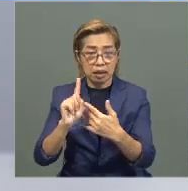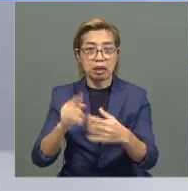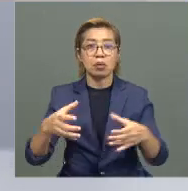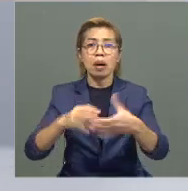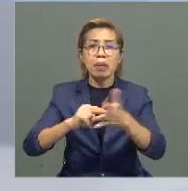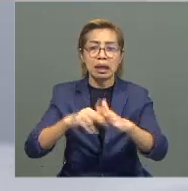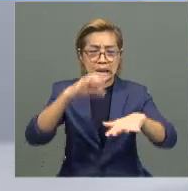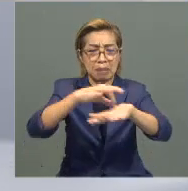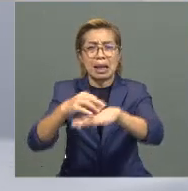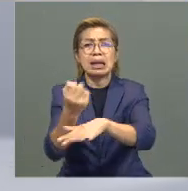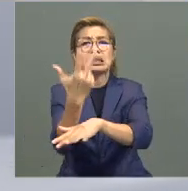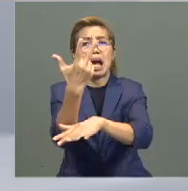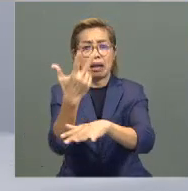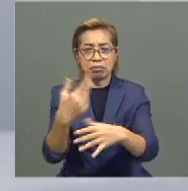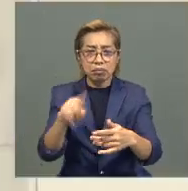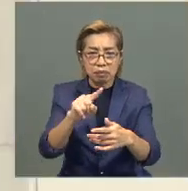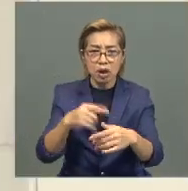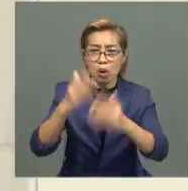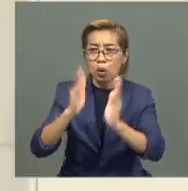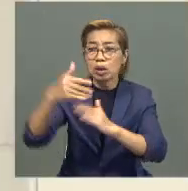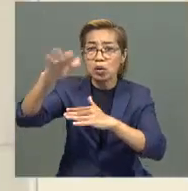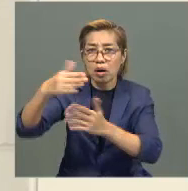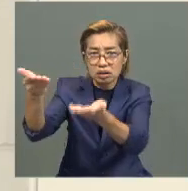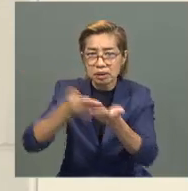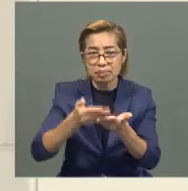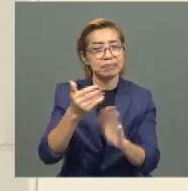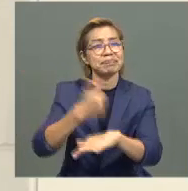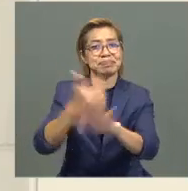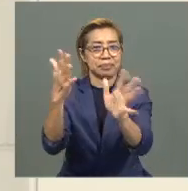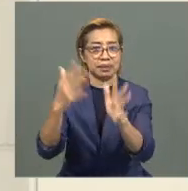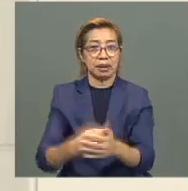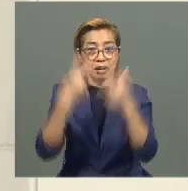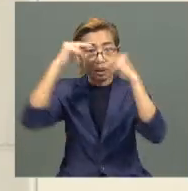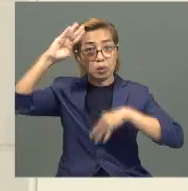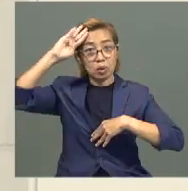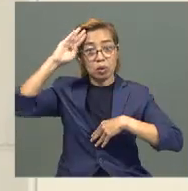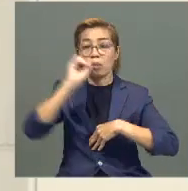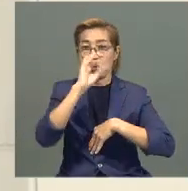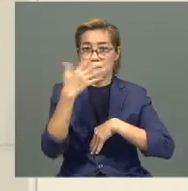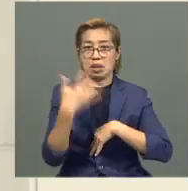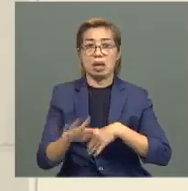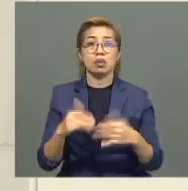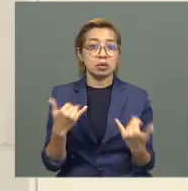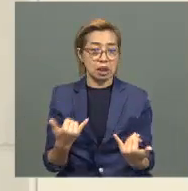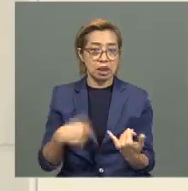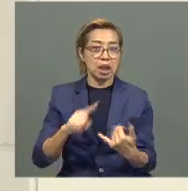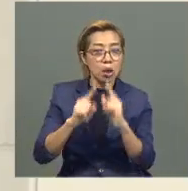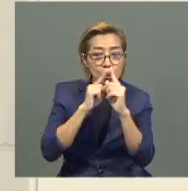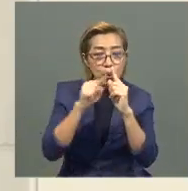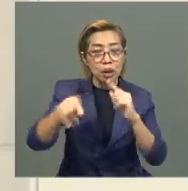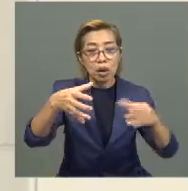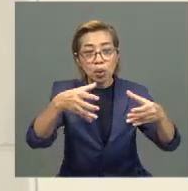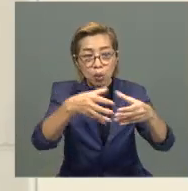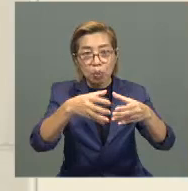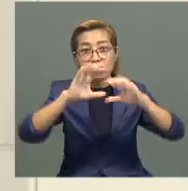อกเนี่ยมาเป็นรัฐมนตรีอย่างแน่นอนนะครับซึ่งเรื่องนี้ครับพลเอกประยุทธ์จันทร์โอชานายกรัฐมนตรีก็บอกครับว่าตอนนี้ได้ติดต่อไปยังหัวหน้าพรรค